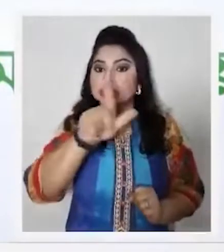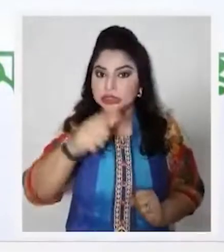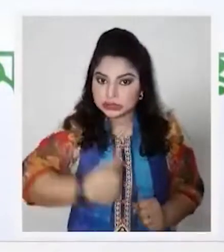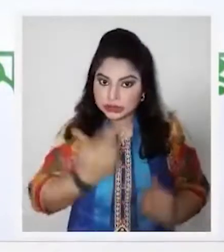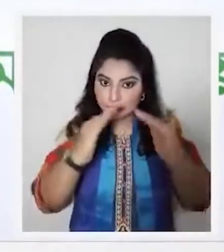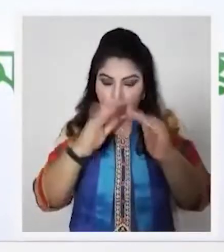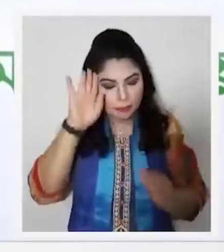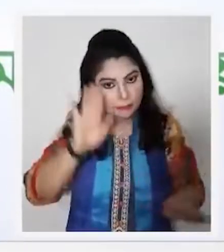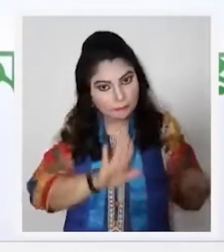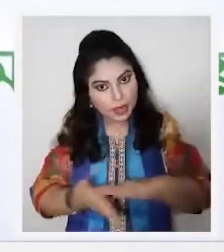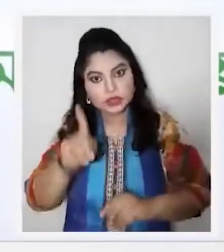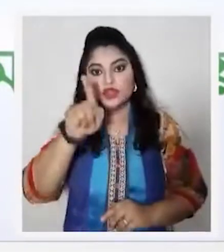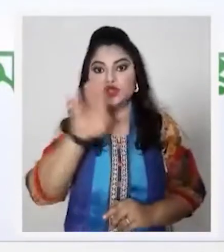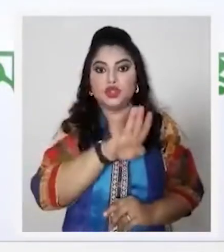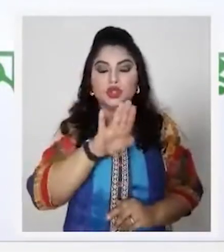বিভাগে 1 জন।